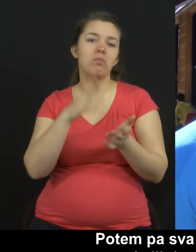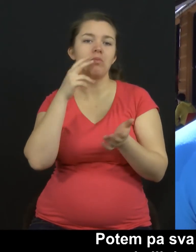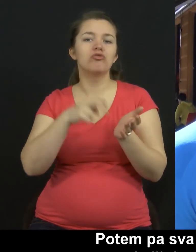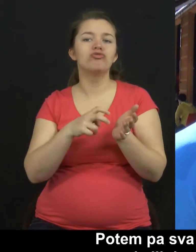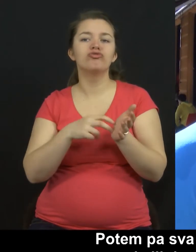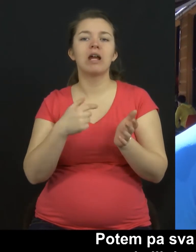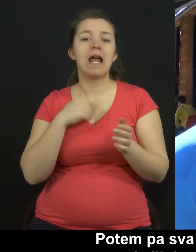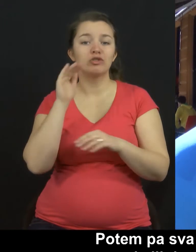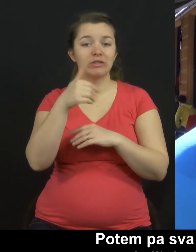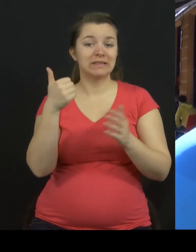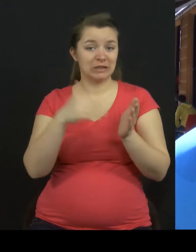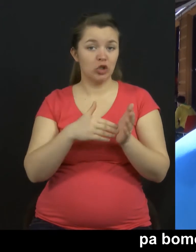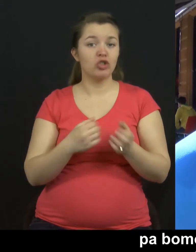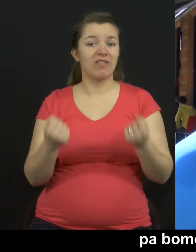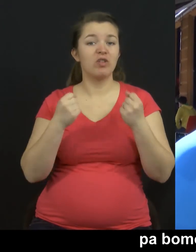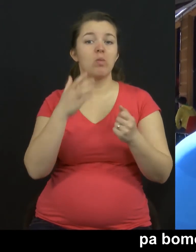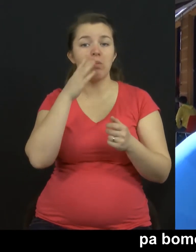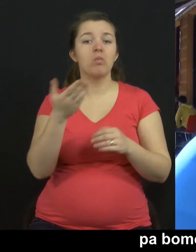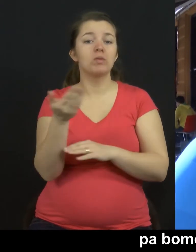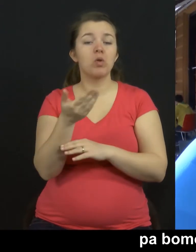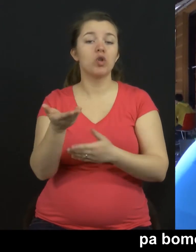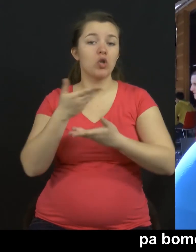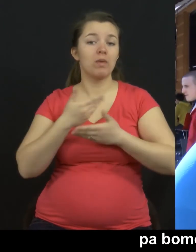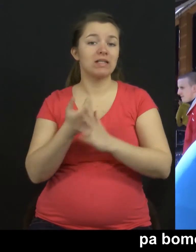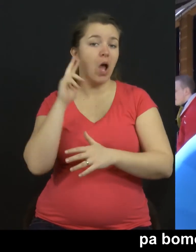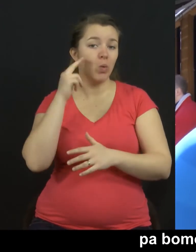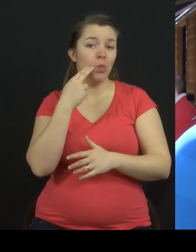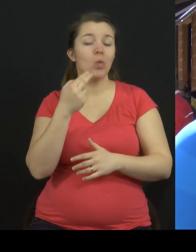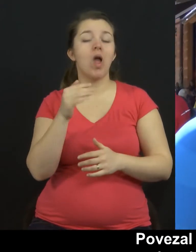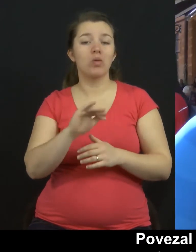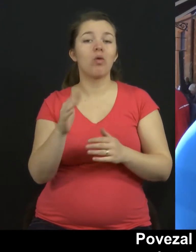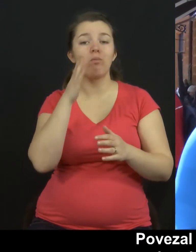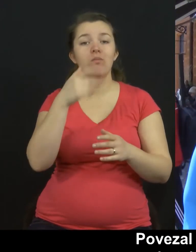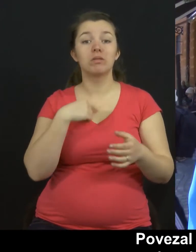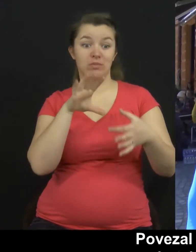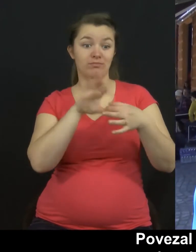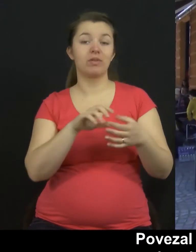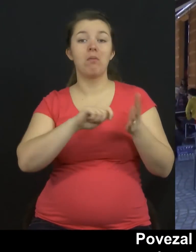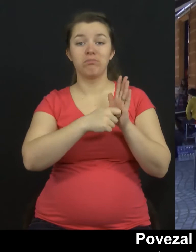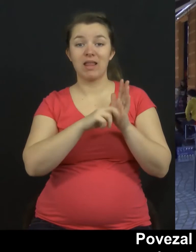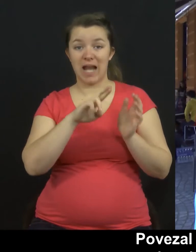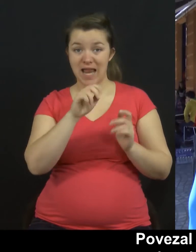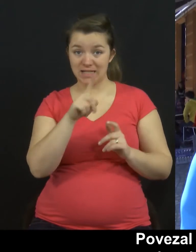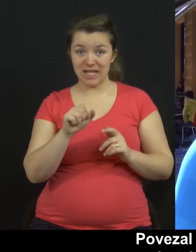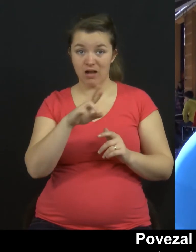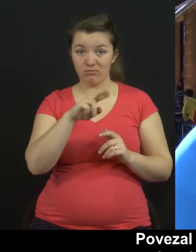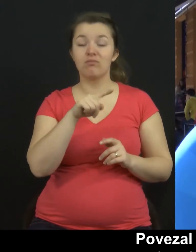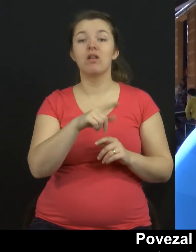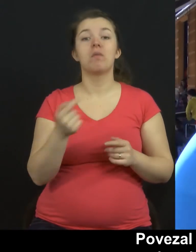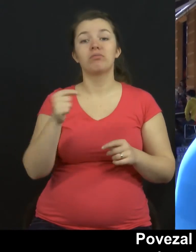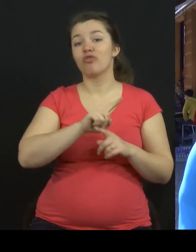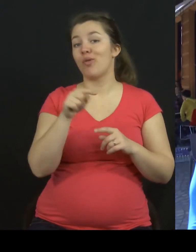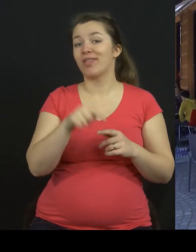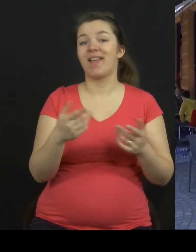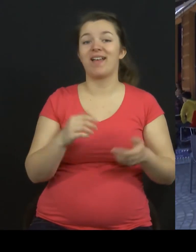sva rekel, no, bo pa še nekaj, bom jih jaz čez 1000 dvignil, pa bom še sponzor dobil za gluhonjeme otroke. Pa sva se povezal s gospod Petro Rezar in evo,